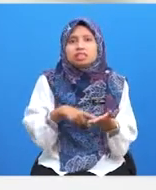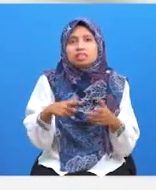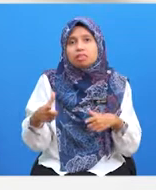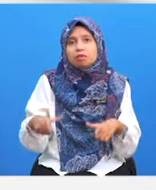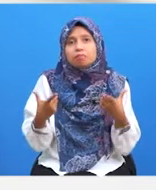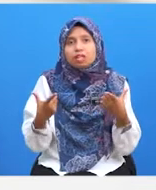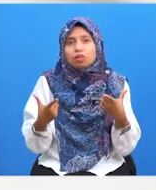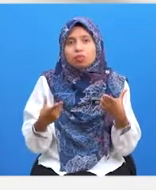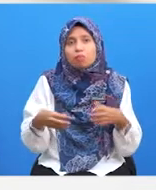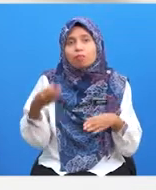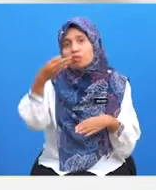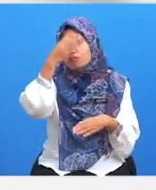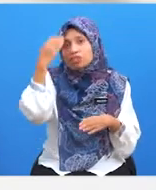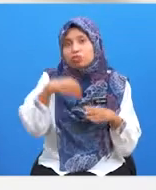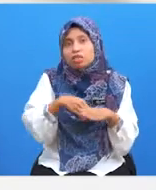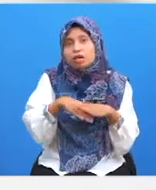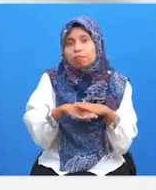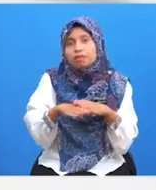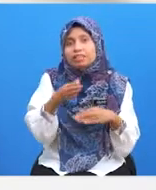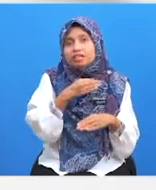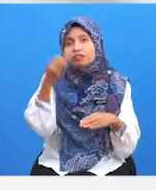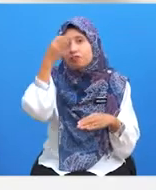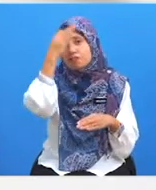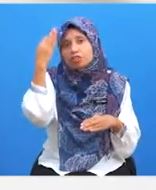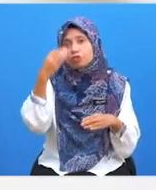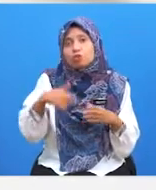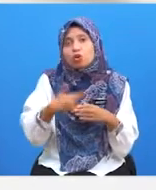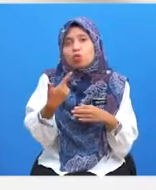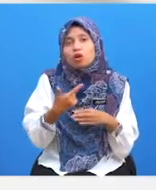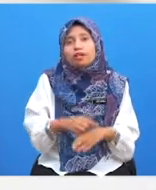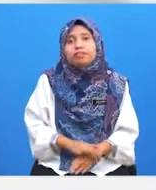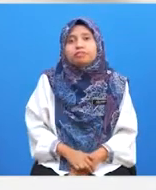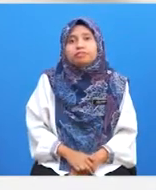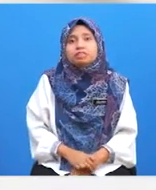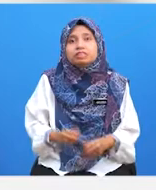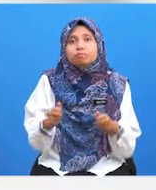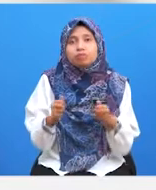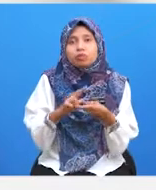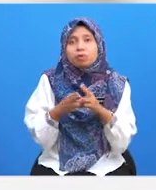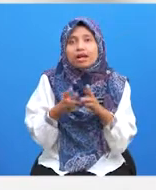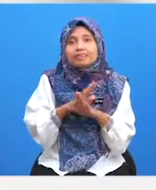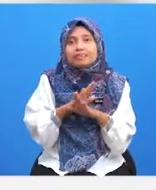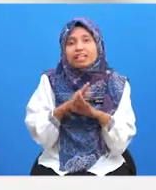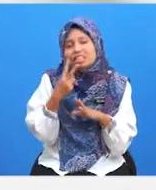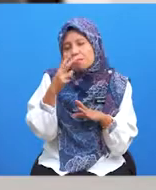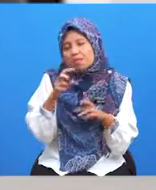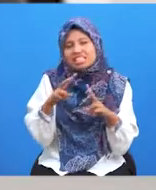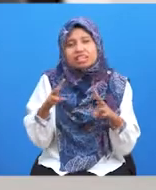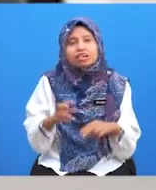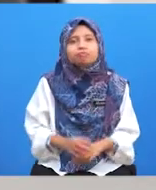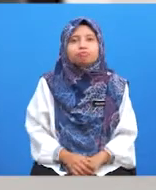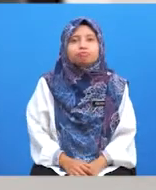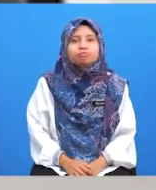faktor dalaman dan faktor luaran tidak berlaku perubahan yang ketare dengan KTP yang lebih mudah